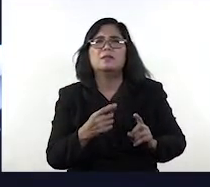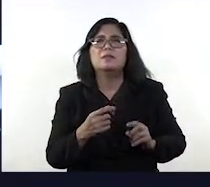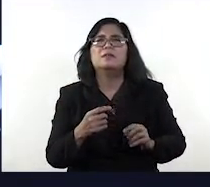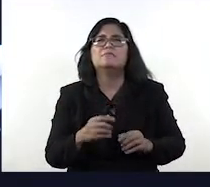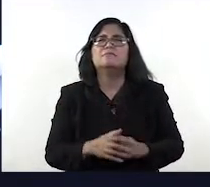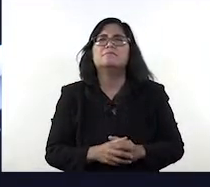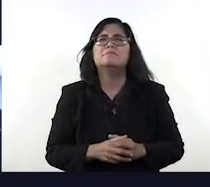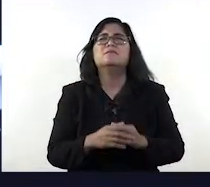Hai Remember